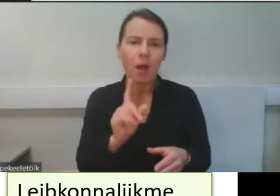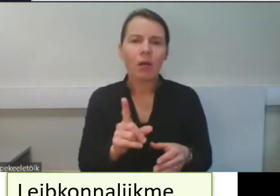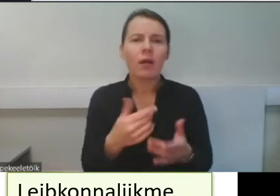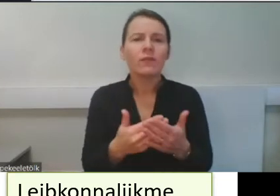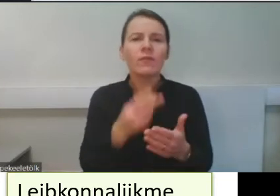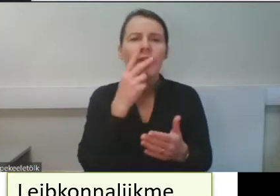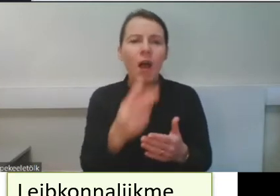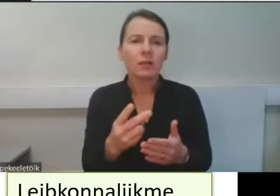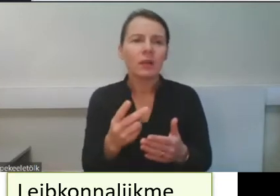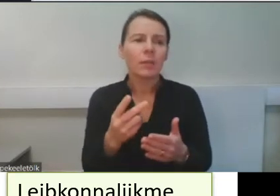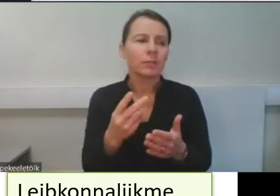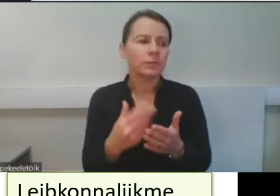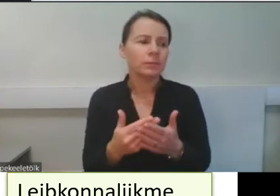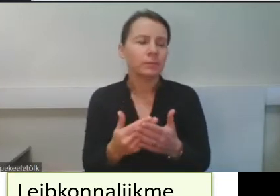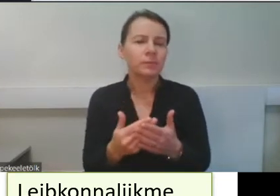Regionaalne